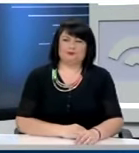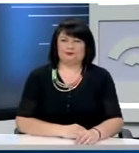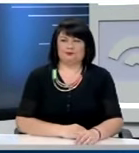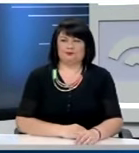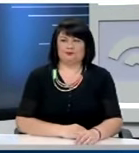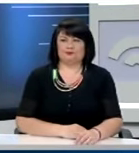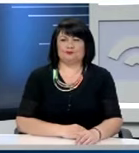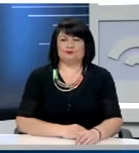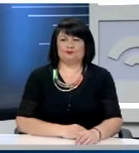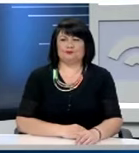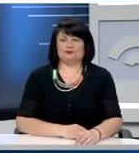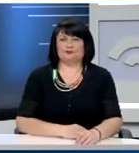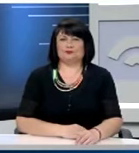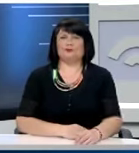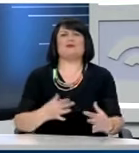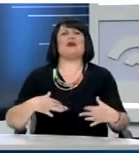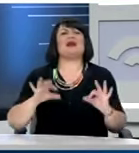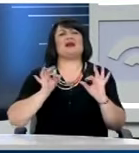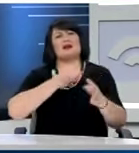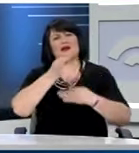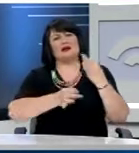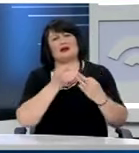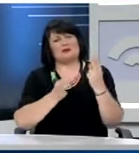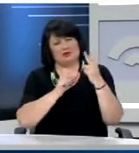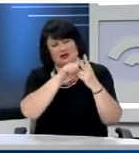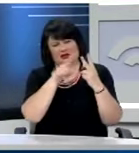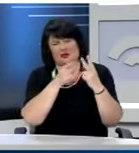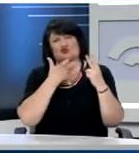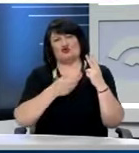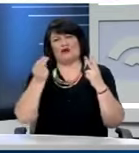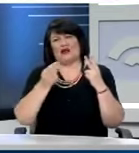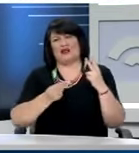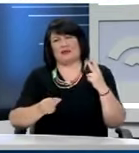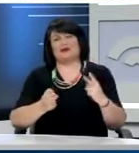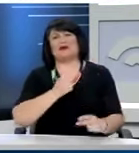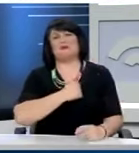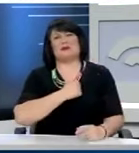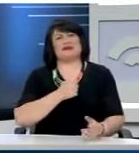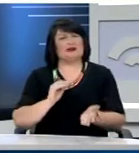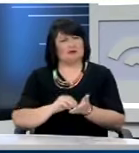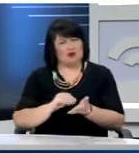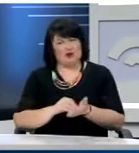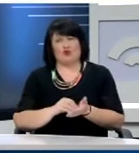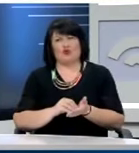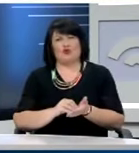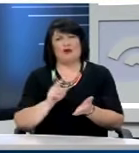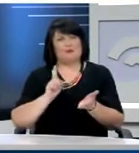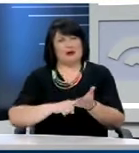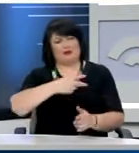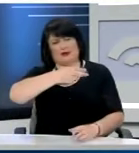Κυρίες και κύριοι συνάδελφοι, έθεσα στην αρχική μου τοποθέτηση ακόμα 2 κρίσιμα ζητήματα, που πιστεύω ότι ακόμα χρήζουν